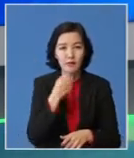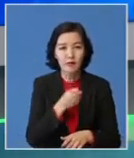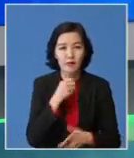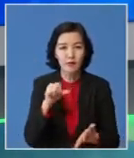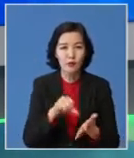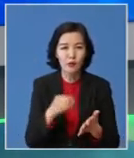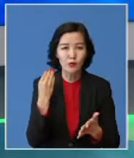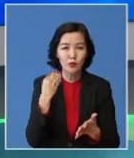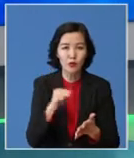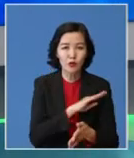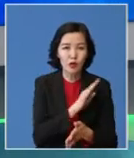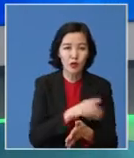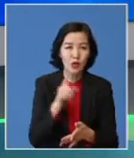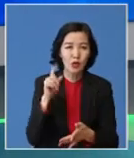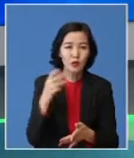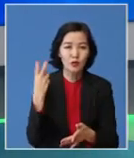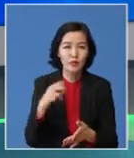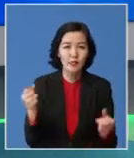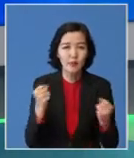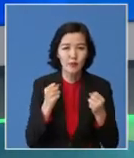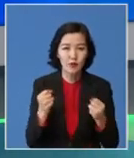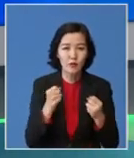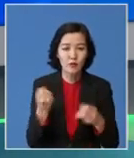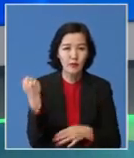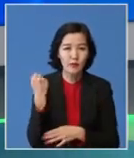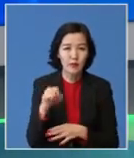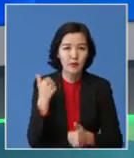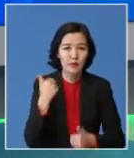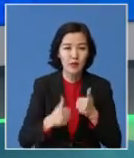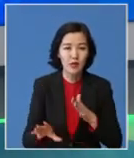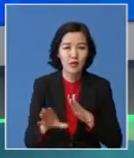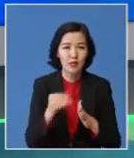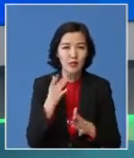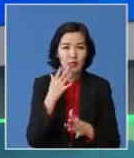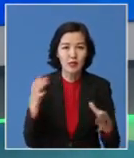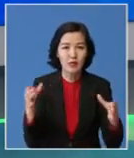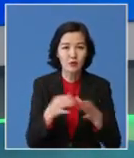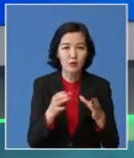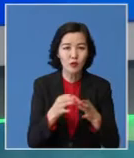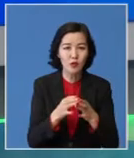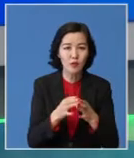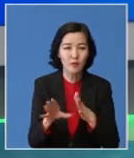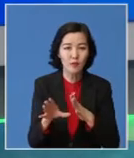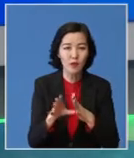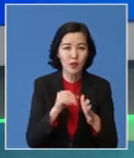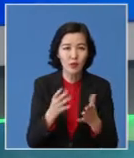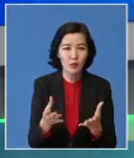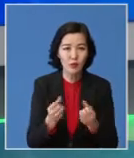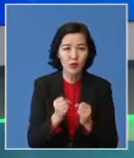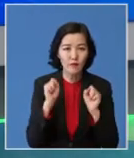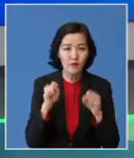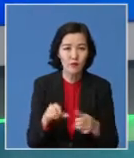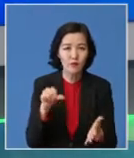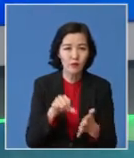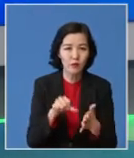участие лучшие 120 тай-боксеров страны. Победители состязания отобраны в национальную сборную, а также получили